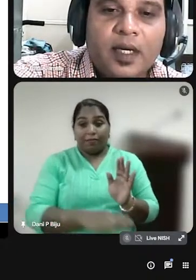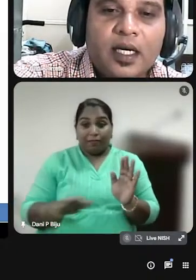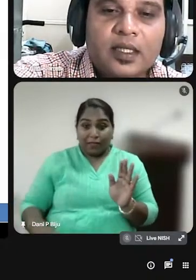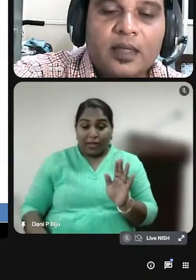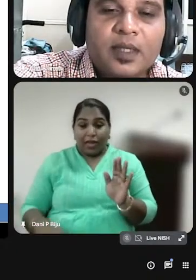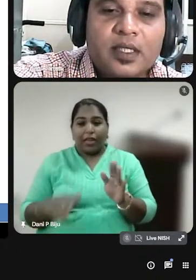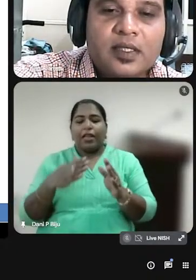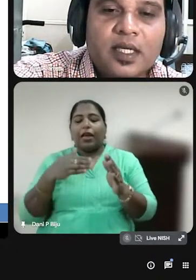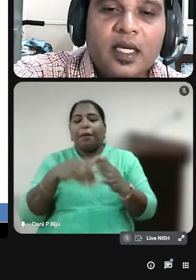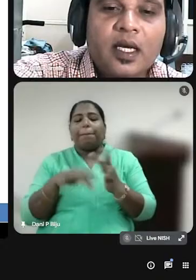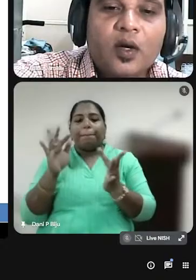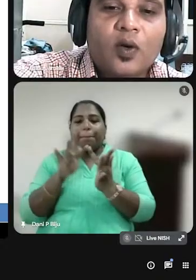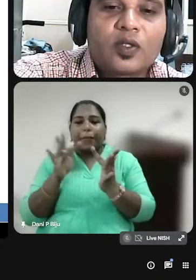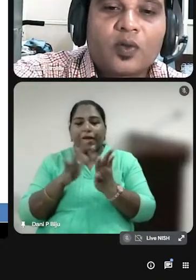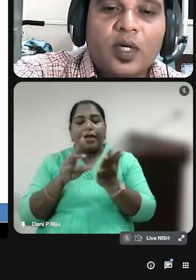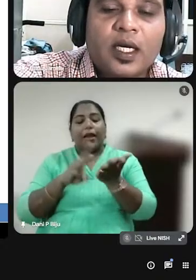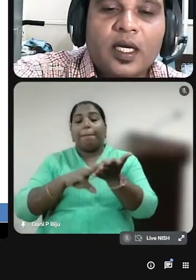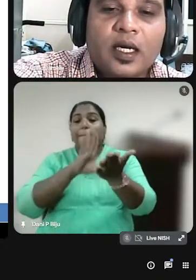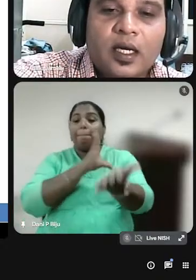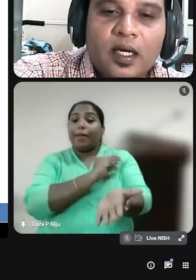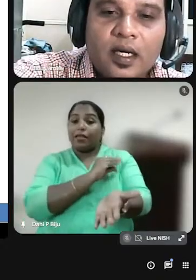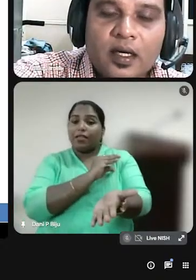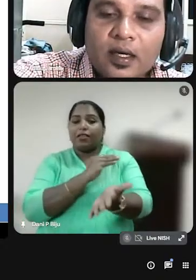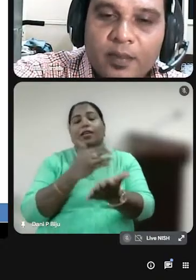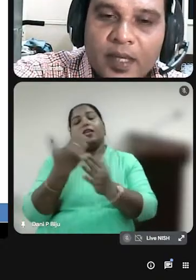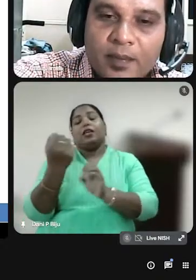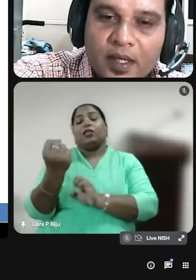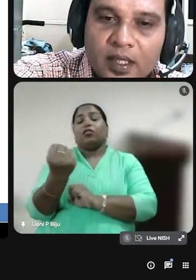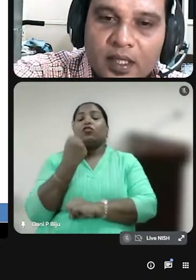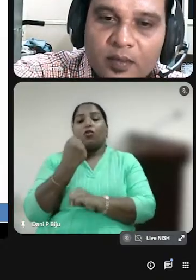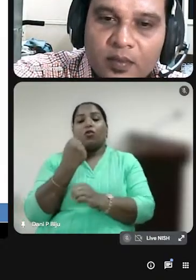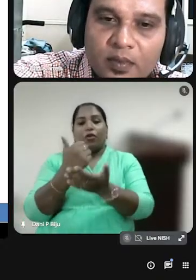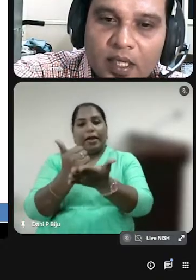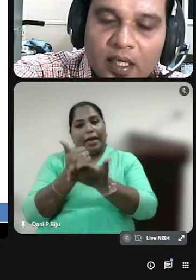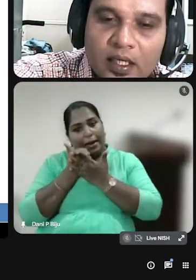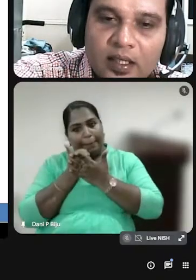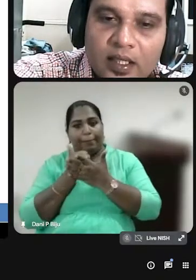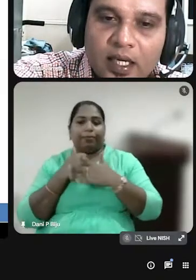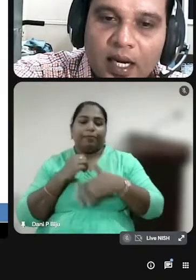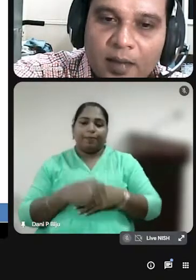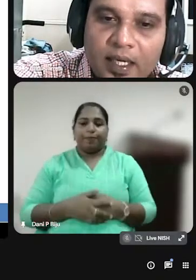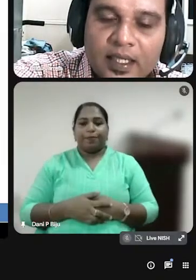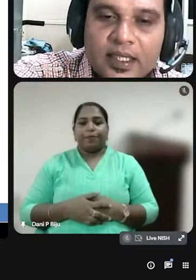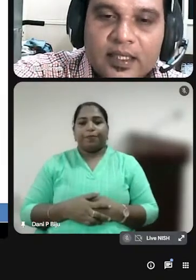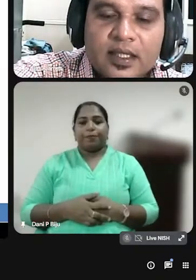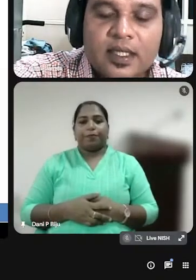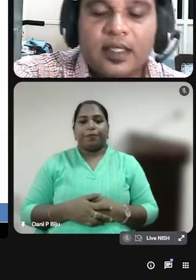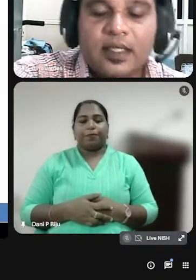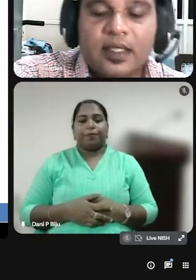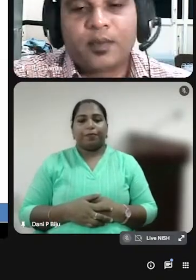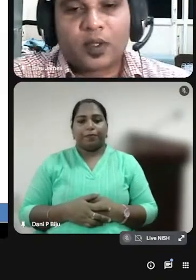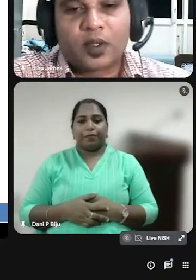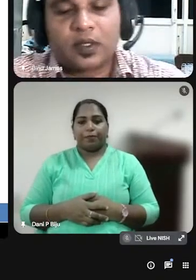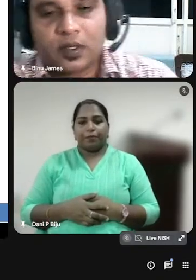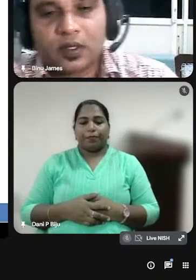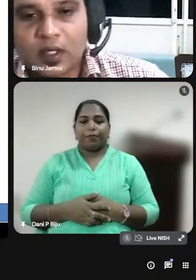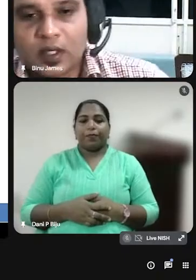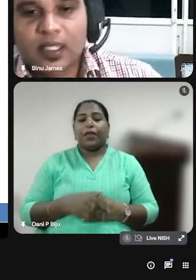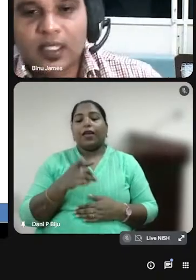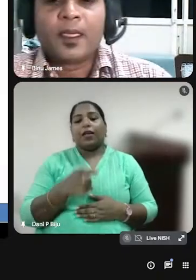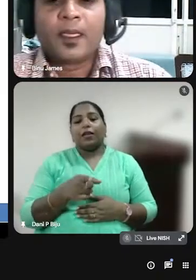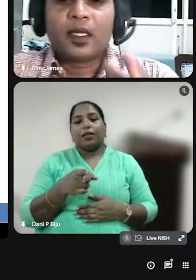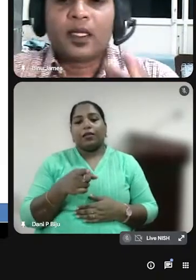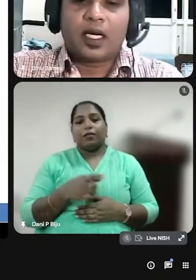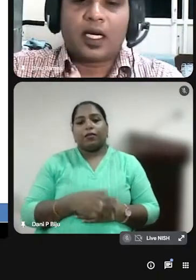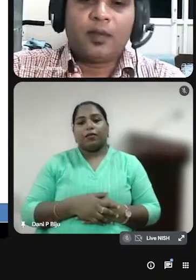ഈ ഭാഗത്തെ മസിൽസിനെ കുറച്ചും കൂടെ ബലപ്പെടുത്താനും ഇതിന്റെ അബ്ഡക്ടർസ്, അതായത് ഇതിന്റെ പുറത്ത് ഉള്ള